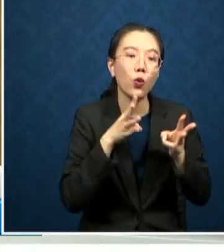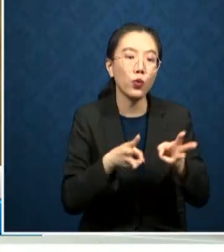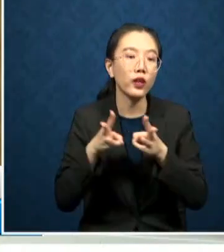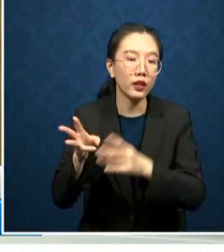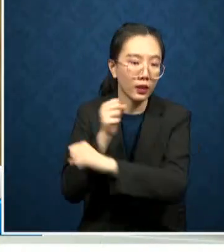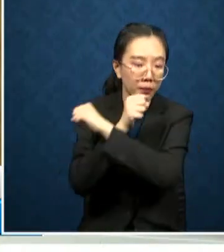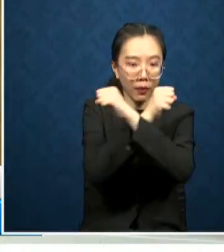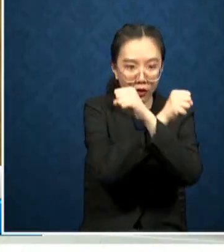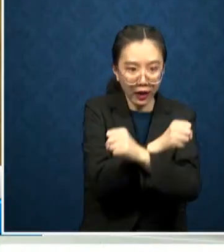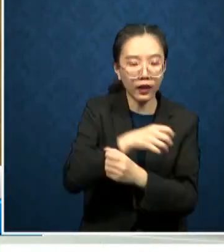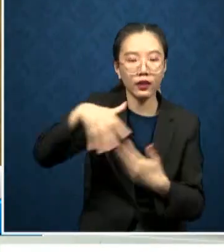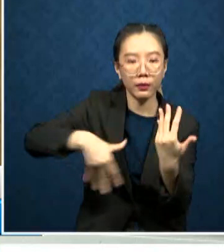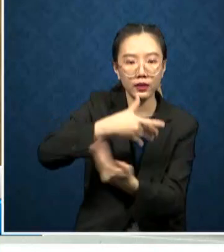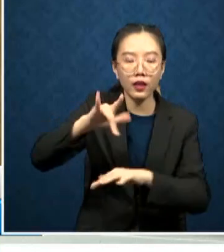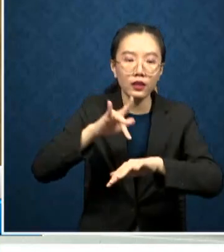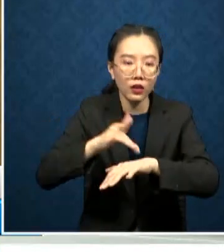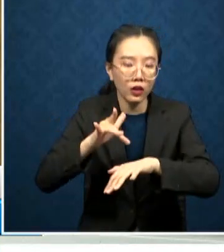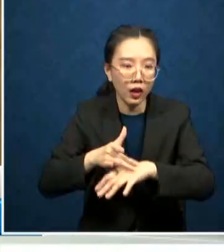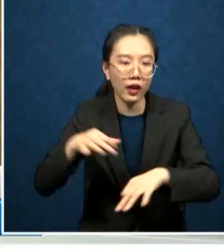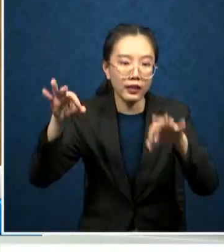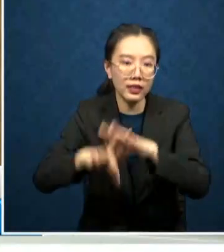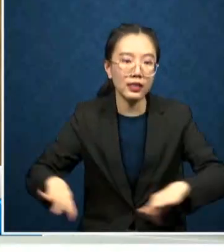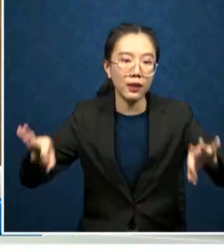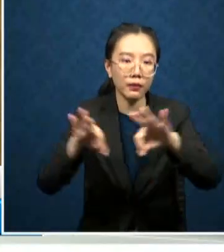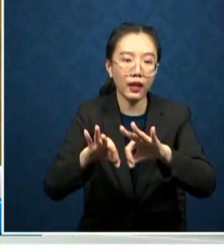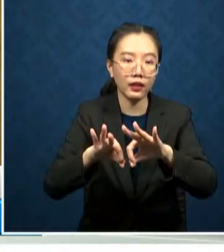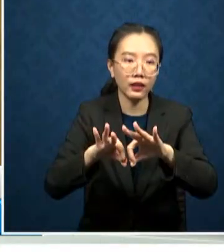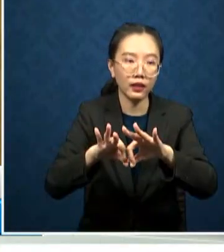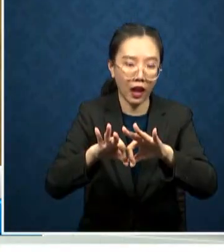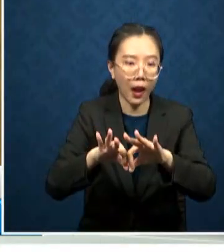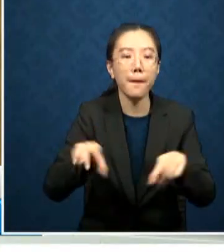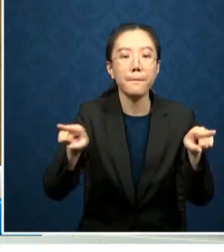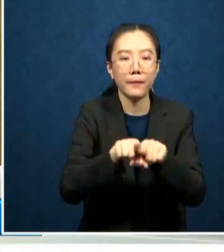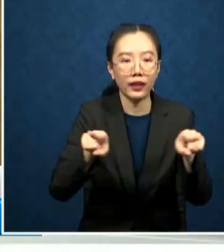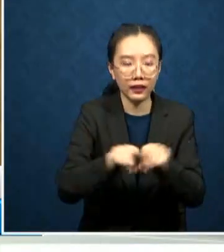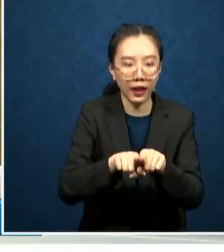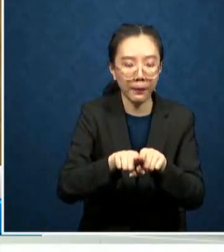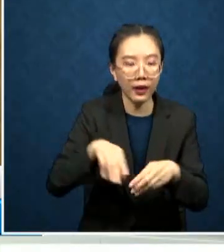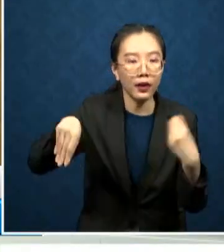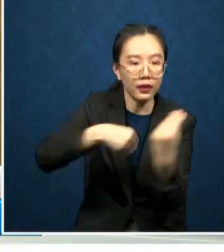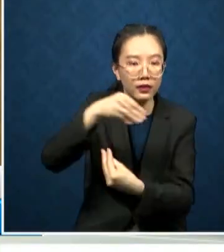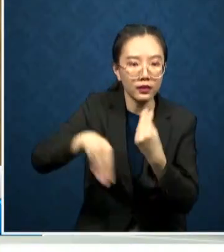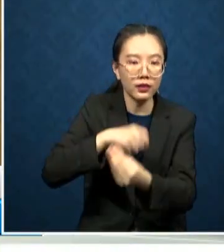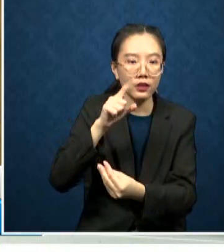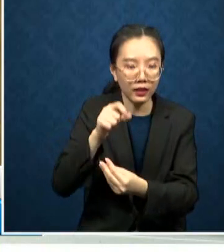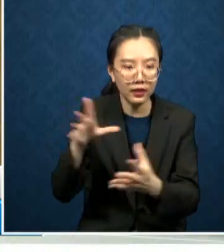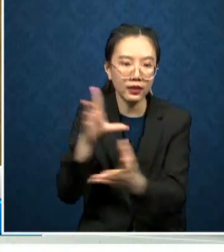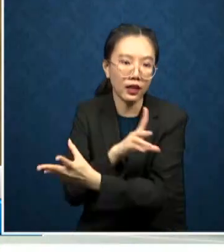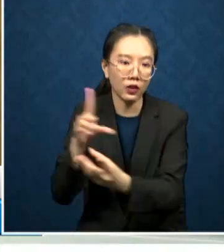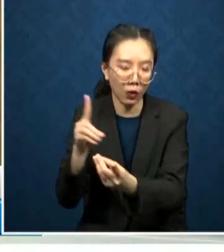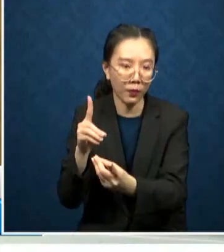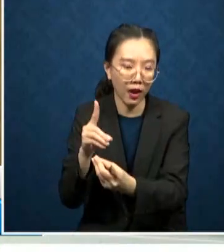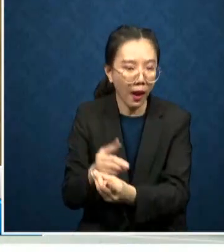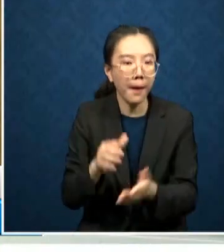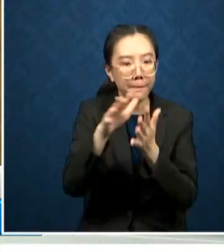ล้อมให้มีความสำคัญอยู่ในระดับที่เท่าเทียมกับการพัฒนาเศรษฐกิจและสังคมโดยปรับ